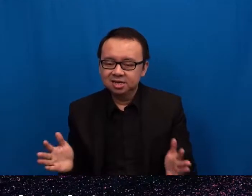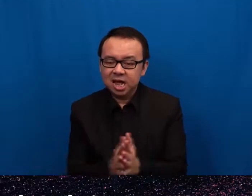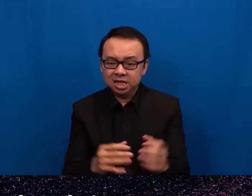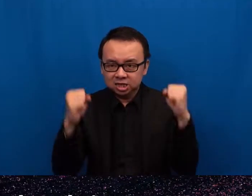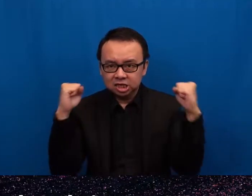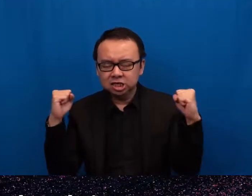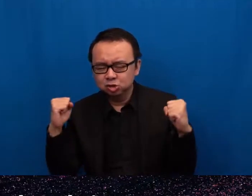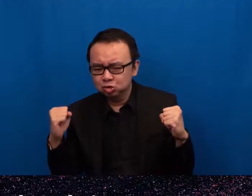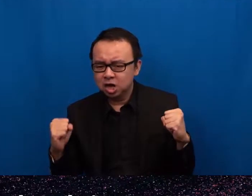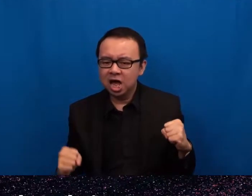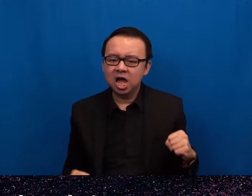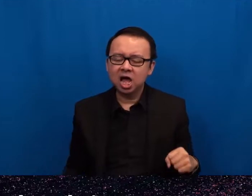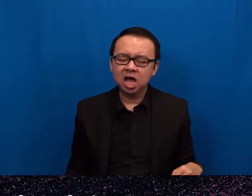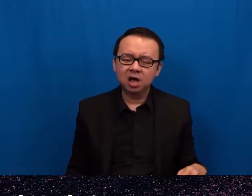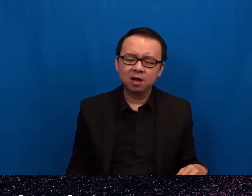Dan